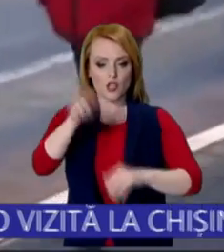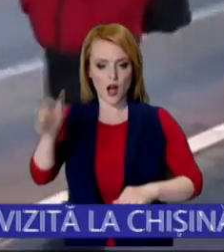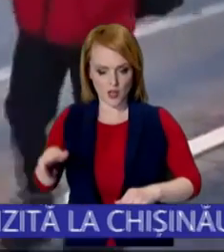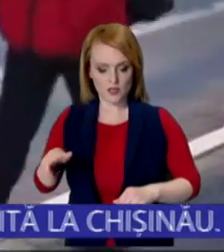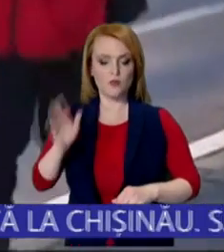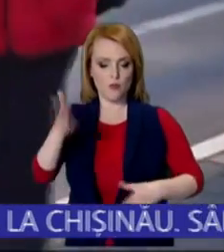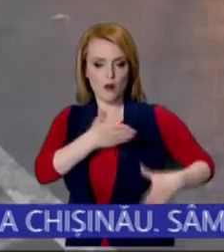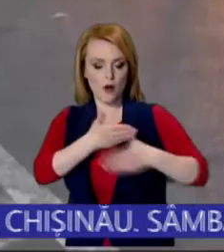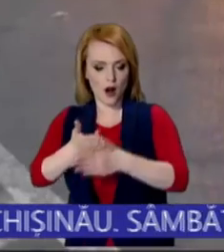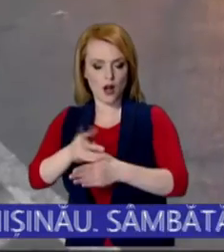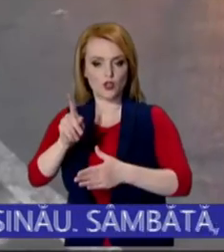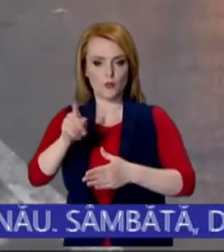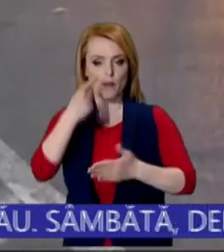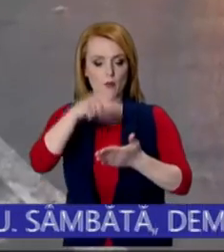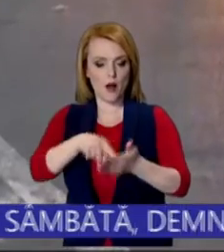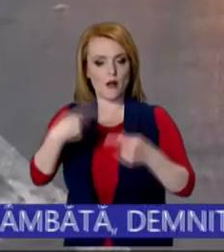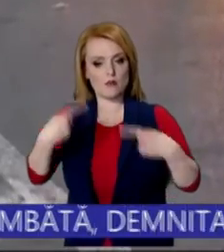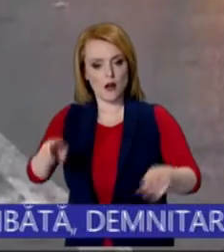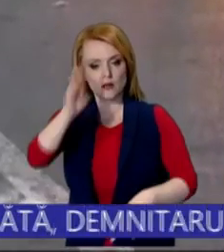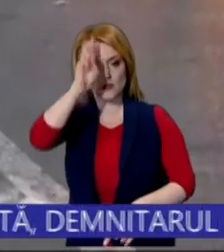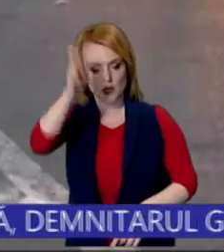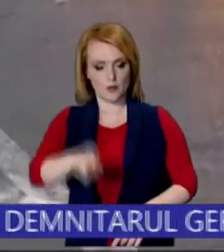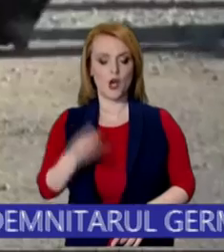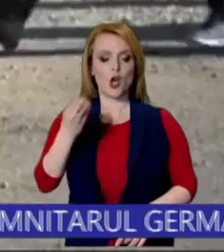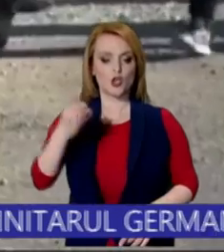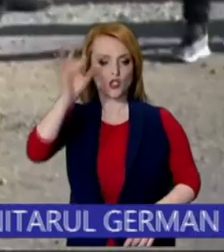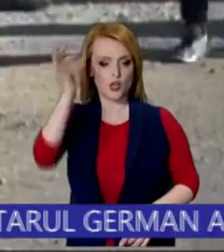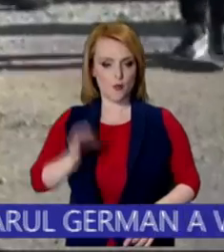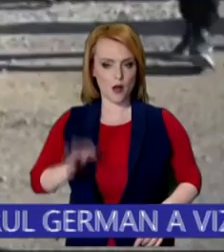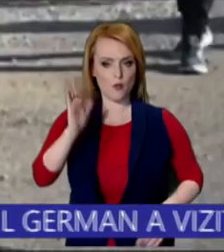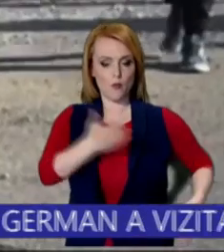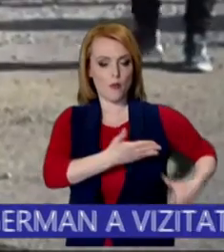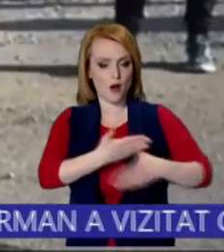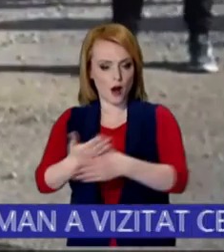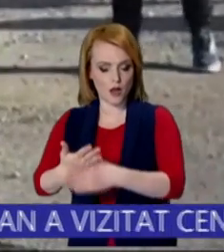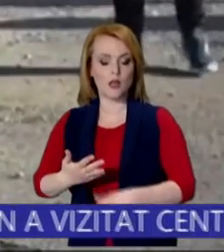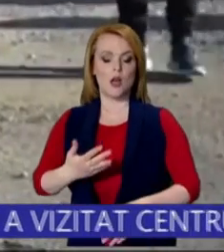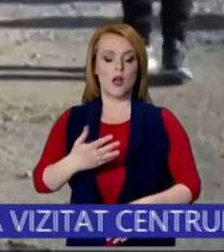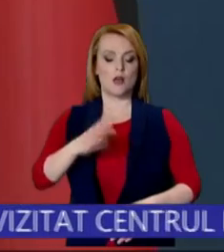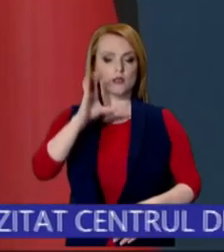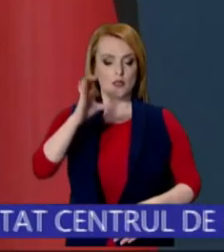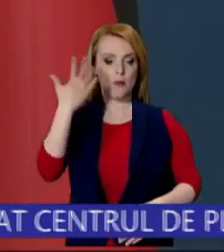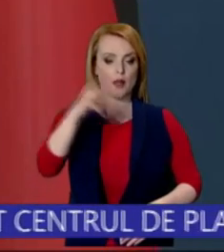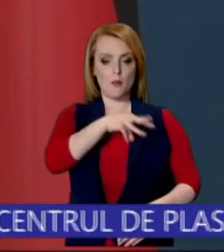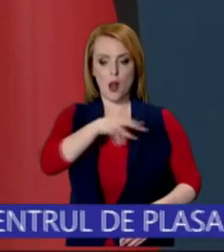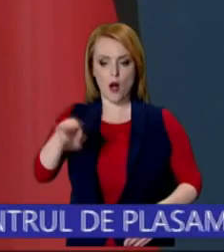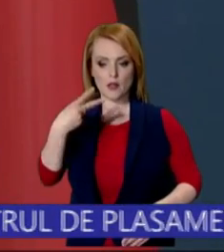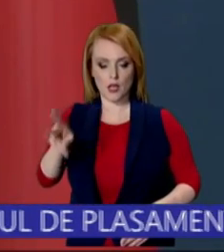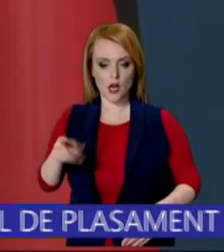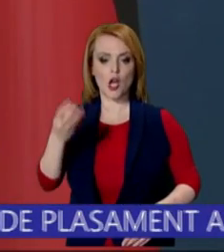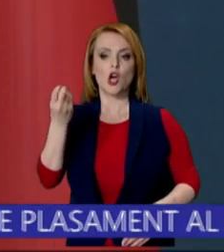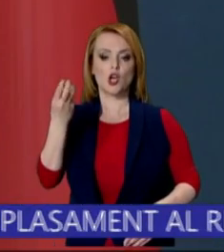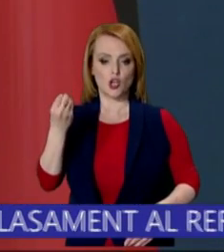asemenea, Uniunea Europeană oferă Republicii Moldova un ajutor imediat de 5 milioane de euro și încă 3 milioane din